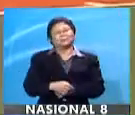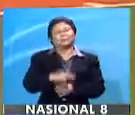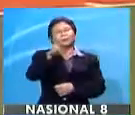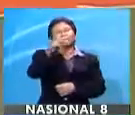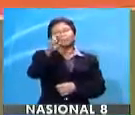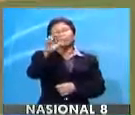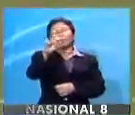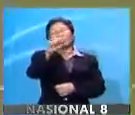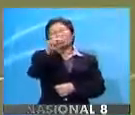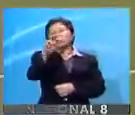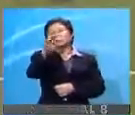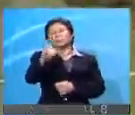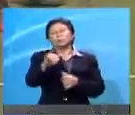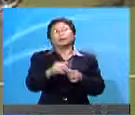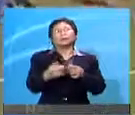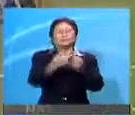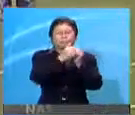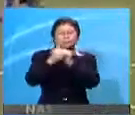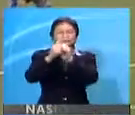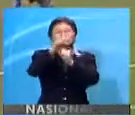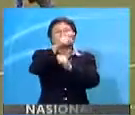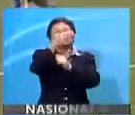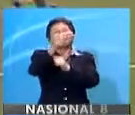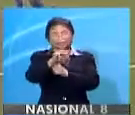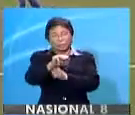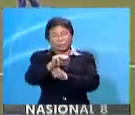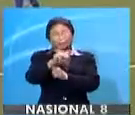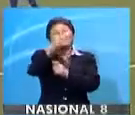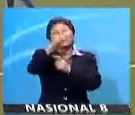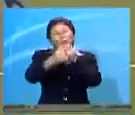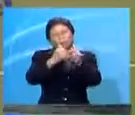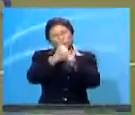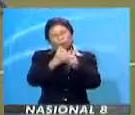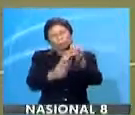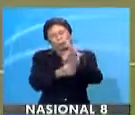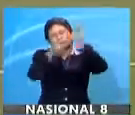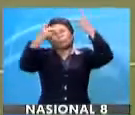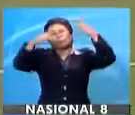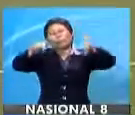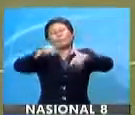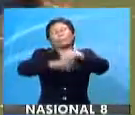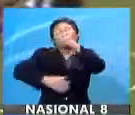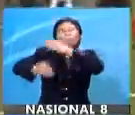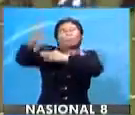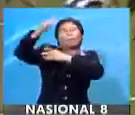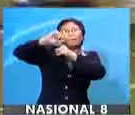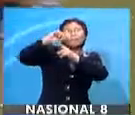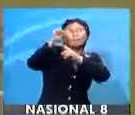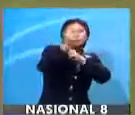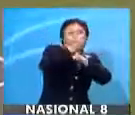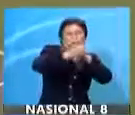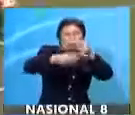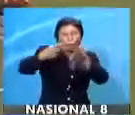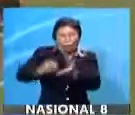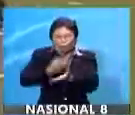bersama 12 tahun bernama presiden ketika badan Indo itu dikendali sebagai persekutuan hoki